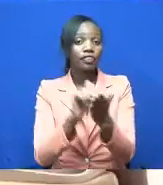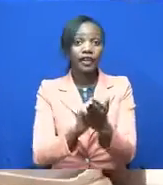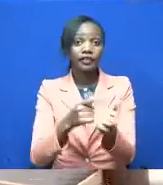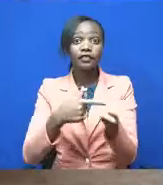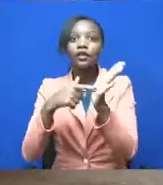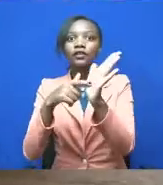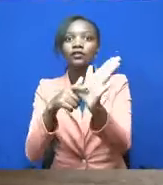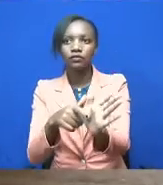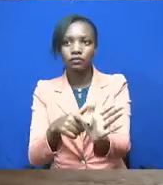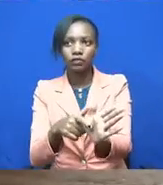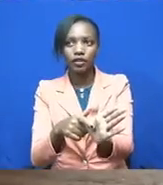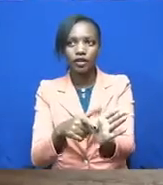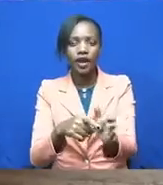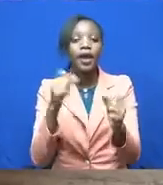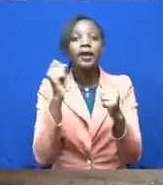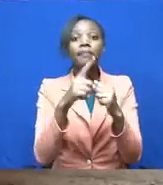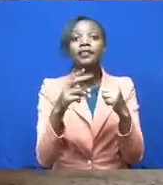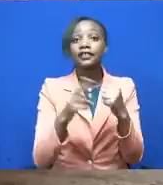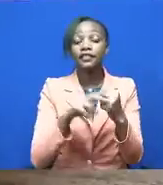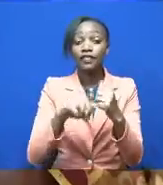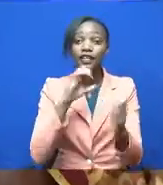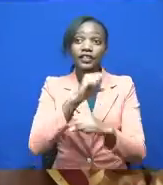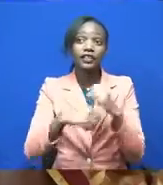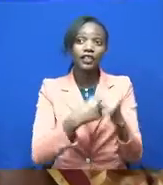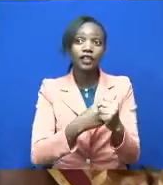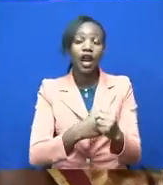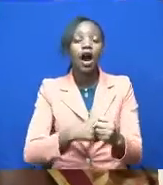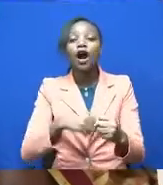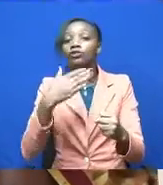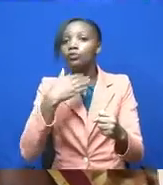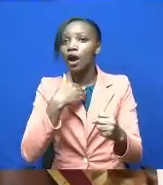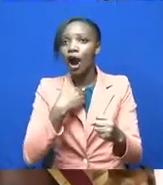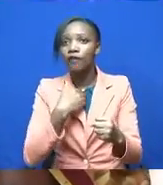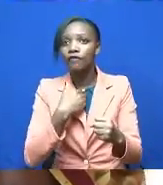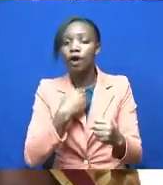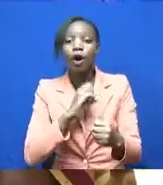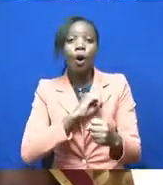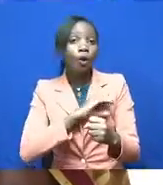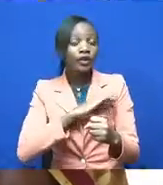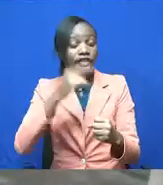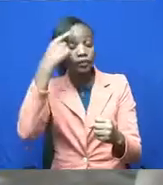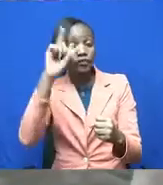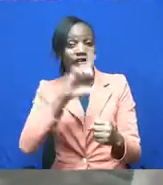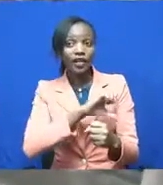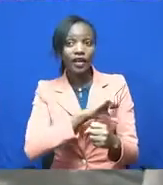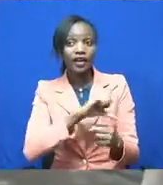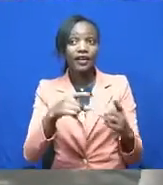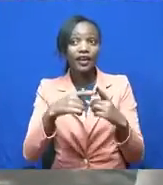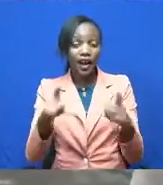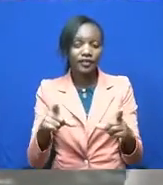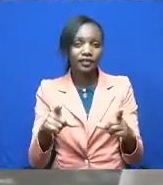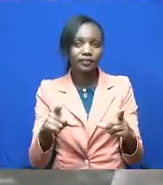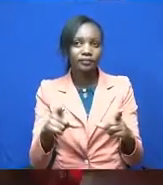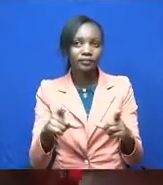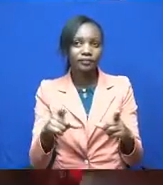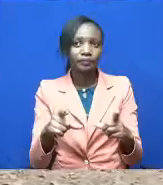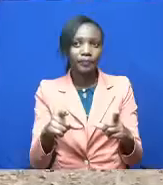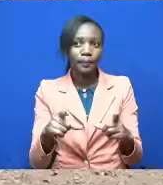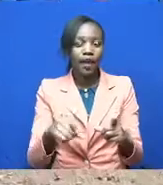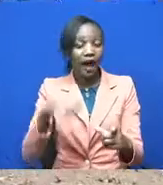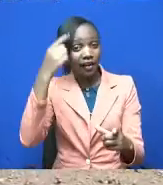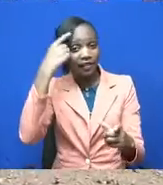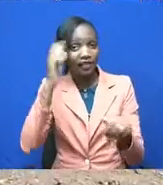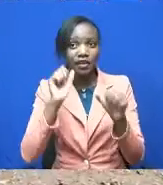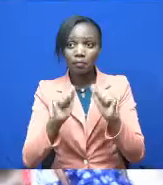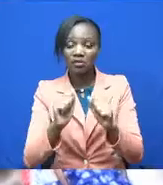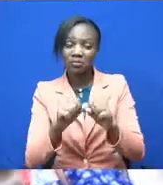kwa wizara mwezi wa Julai mwaka huu ili kupewa umiliki wa ardhi ambayo wanaimiliki kwa uoga wa kuipoteza kwa serikali